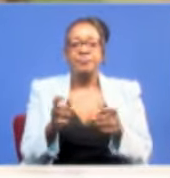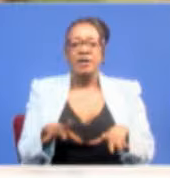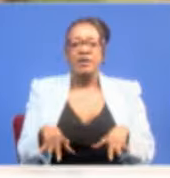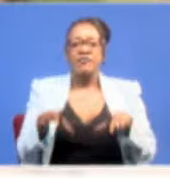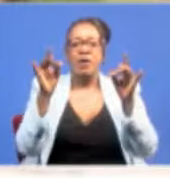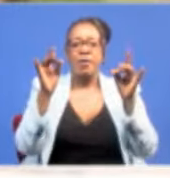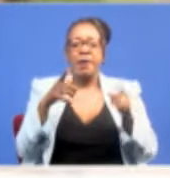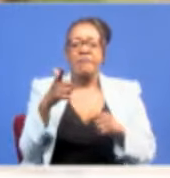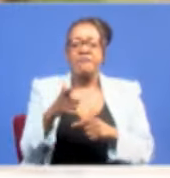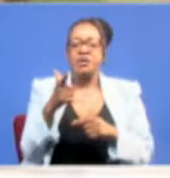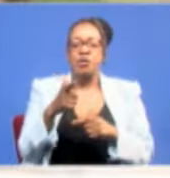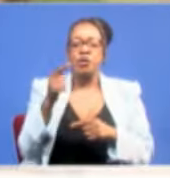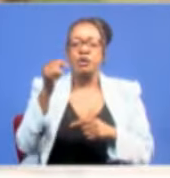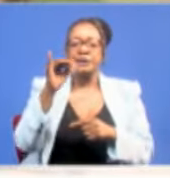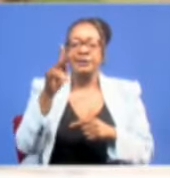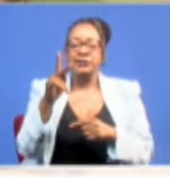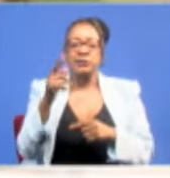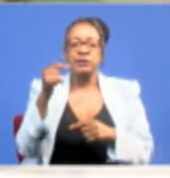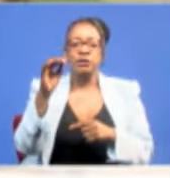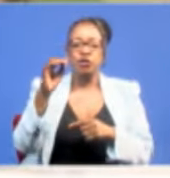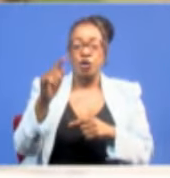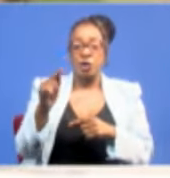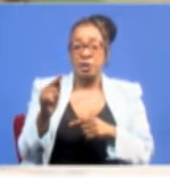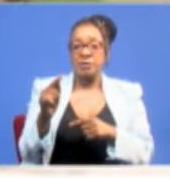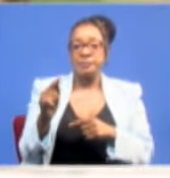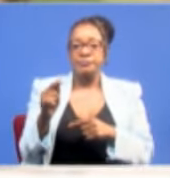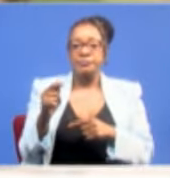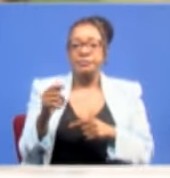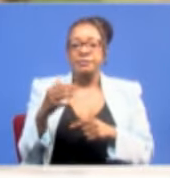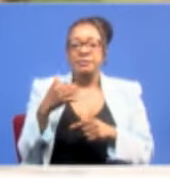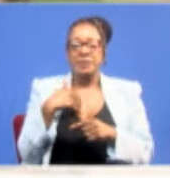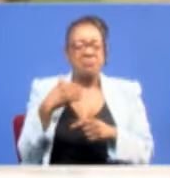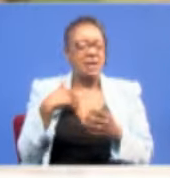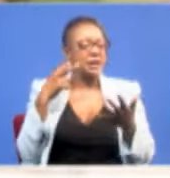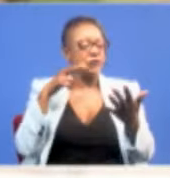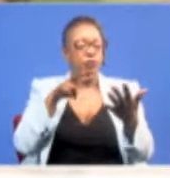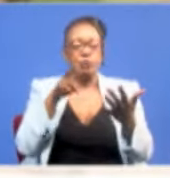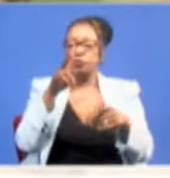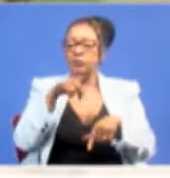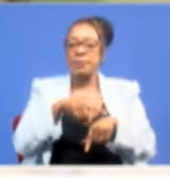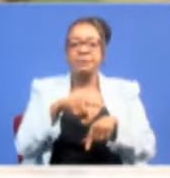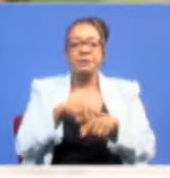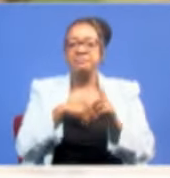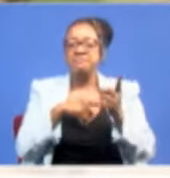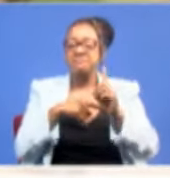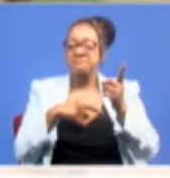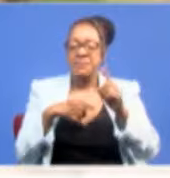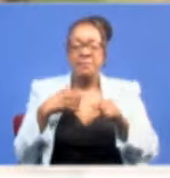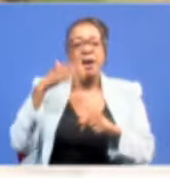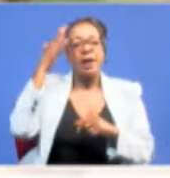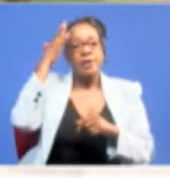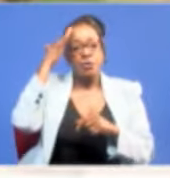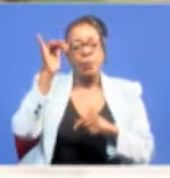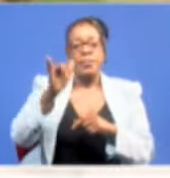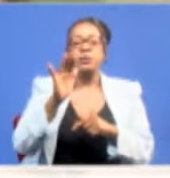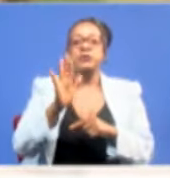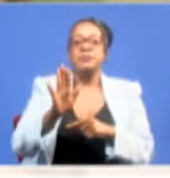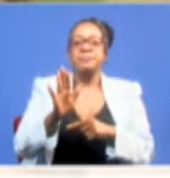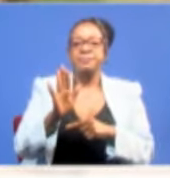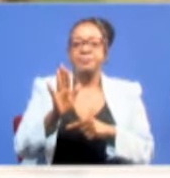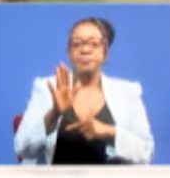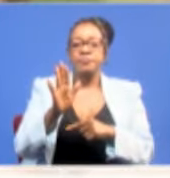trending from TikTok. And I didn't have to check it twice. I just saw it and immediately I knew that was him.